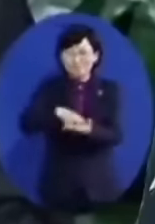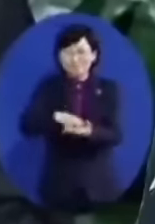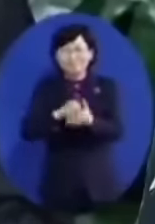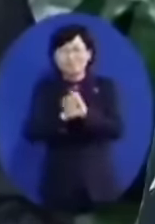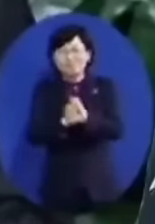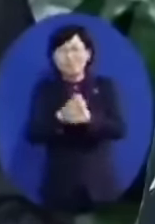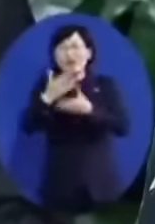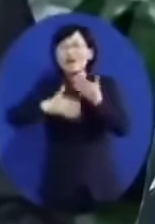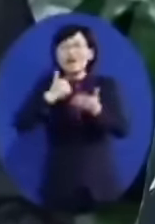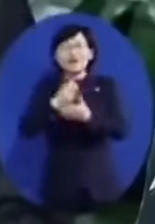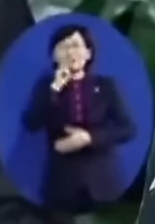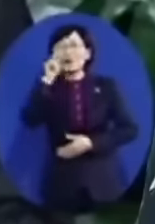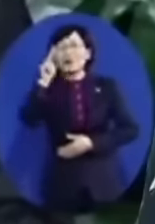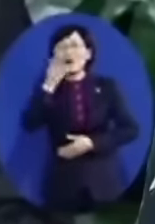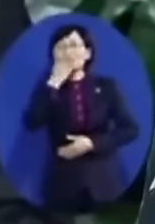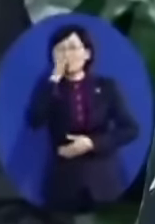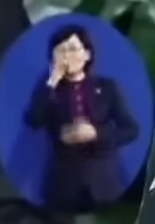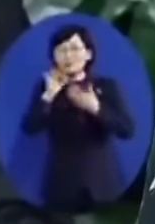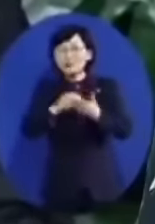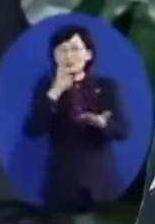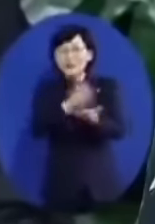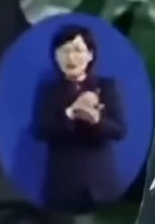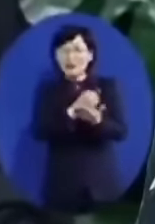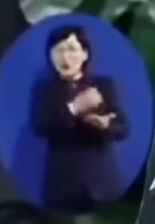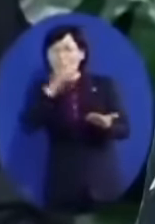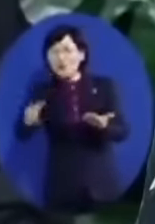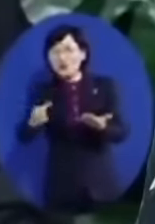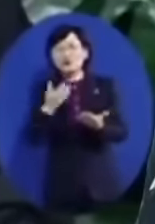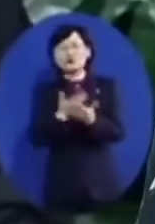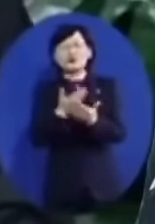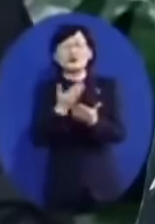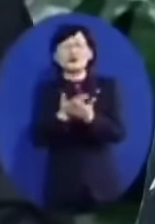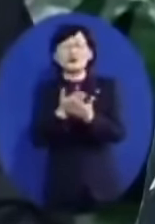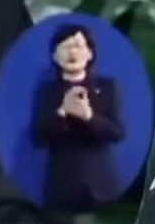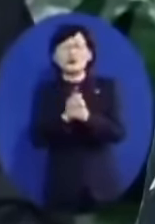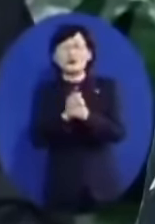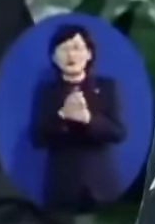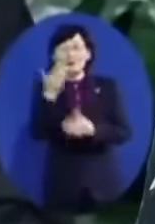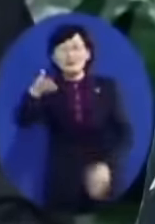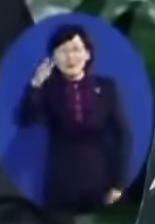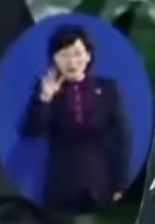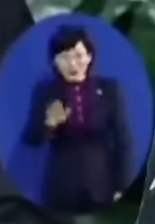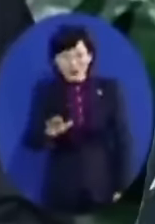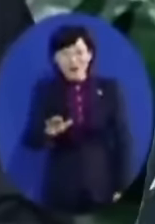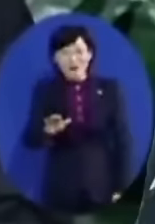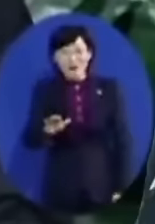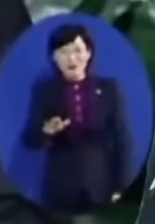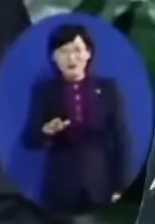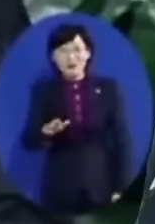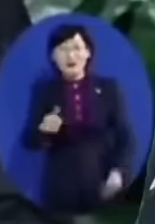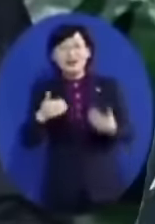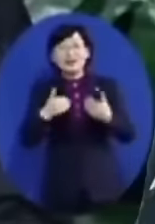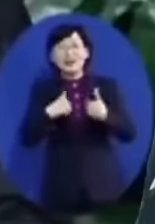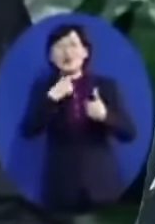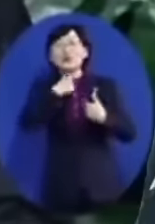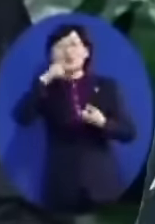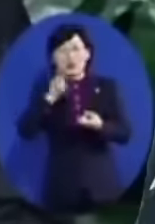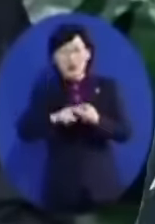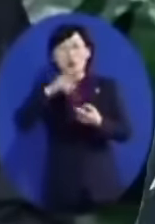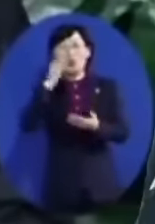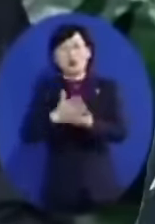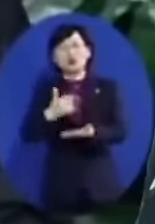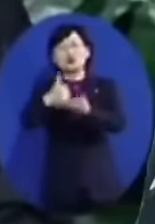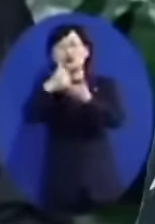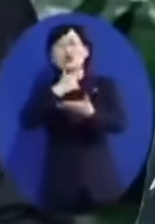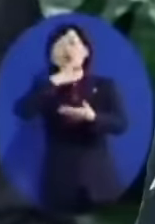하나님이여 할 수만 있거든 이 잔을 내게서 옮기시옵소서. 그러나 내 뜻대로 마옵시고 주님